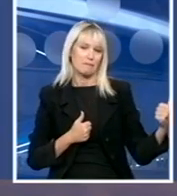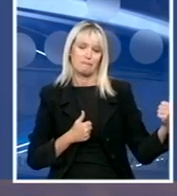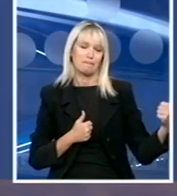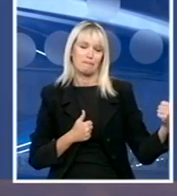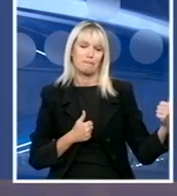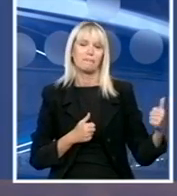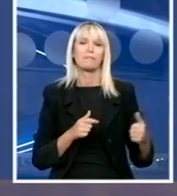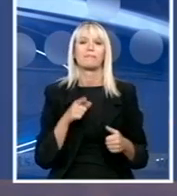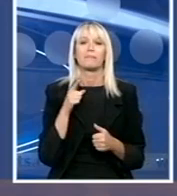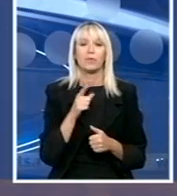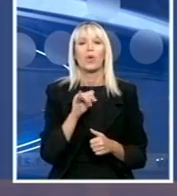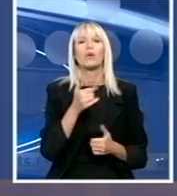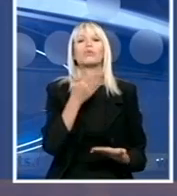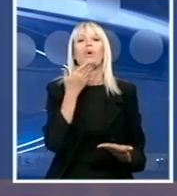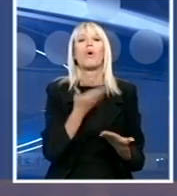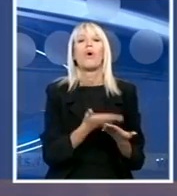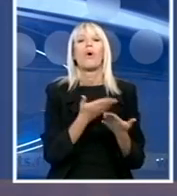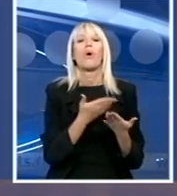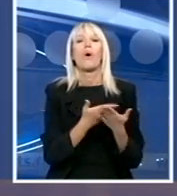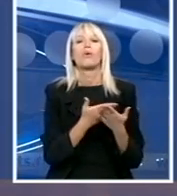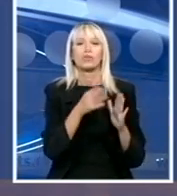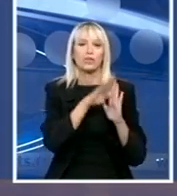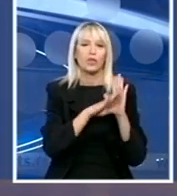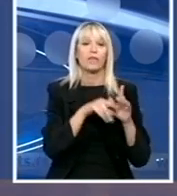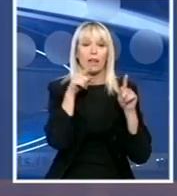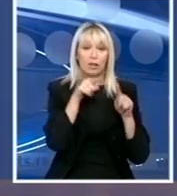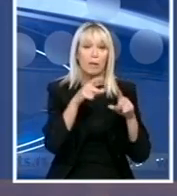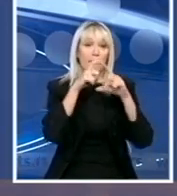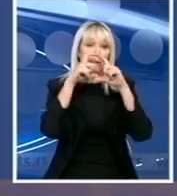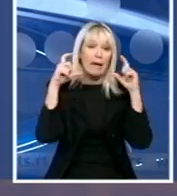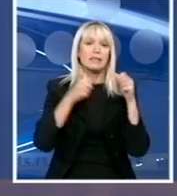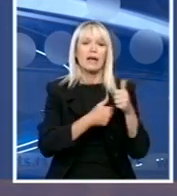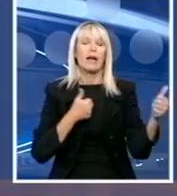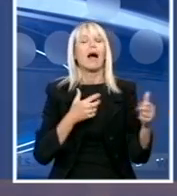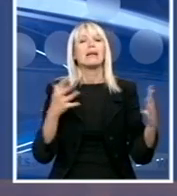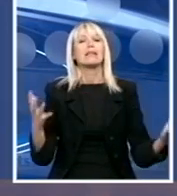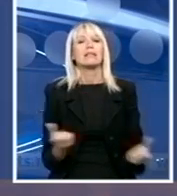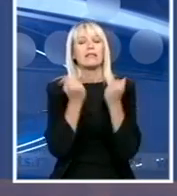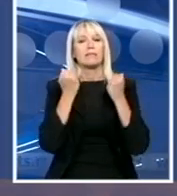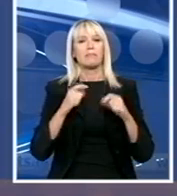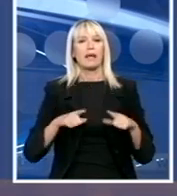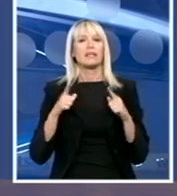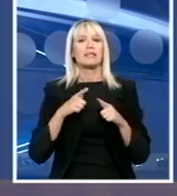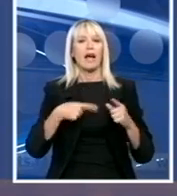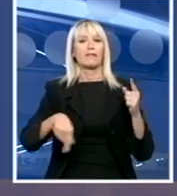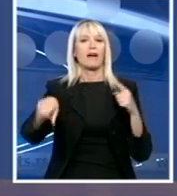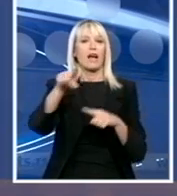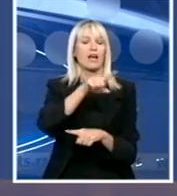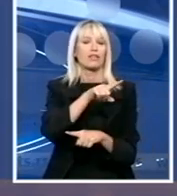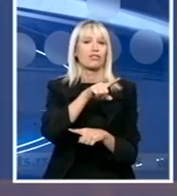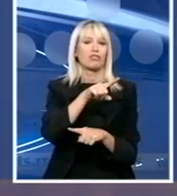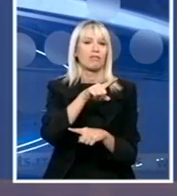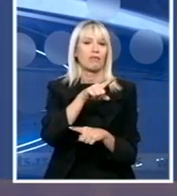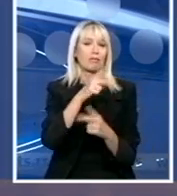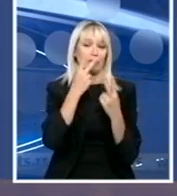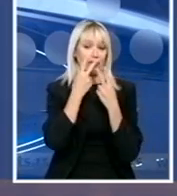To jesu osnovne mere koje spašavaju živote i vidimo i sami na sobstvenom primeru kako su upravo